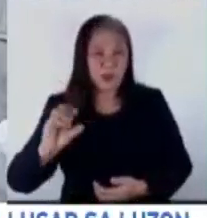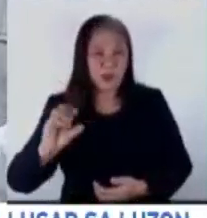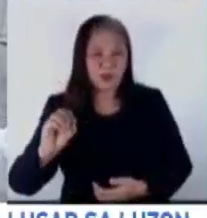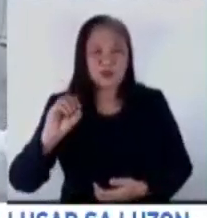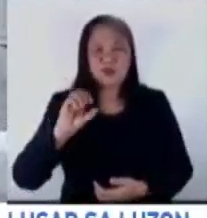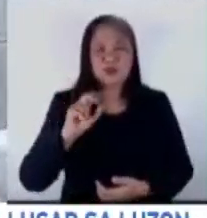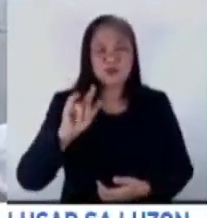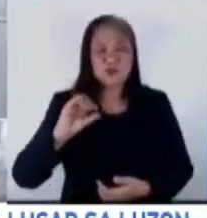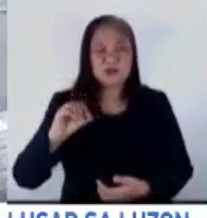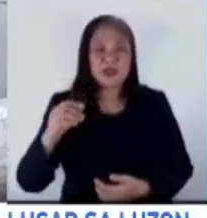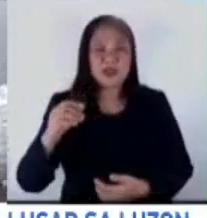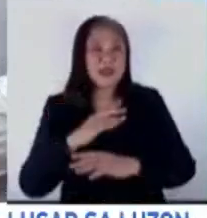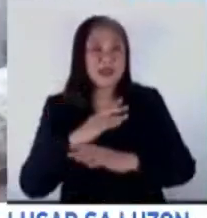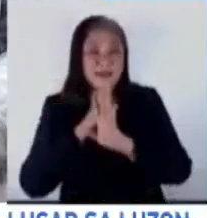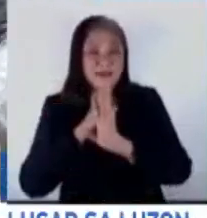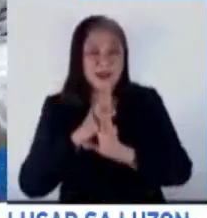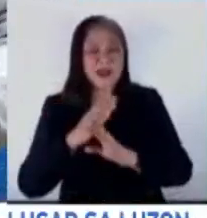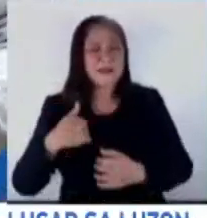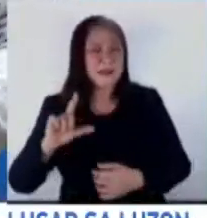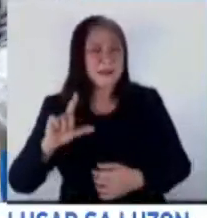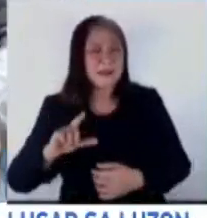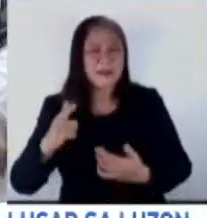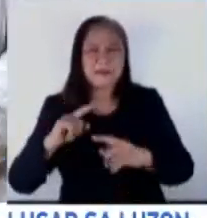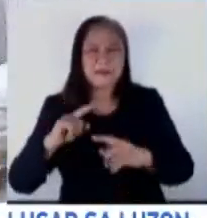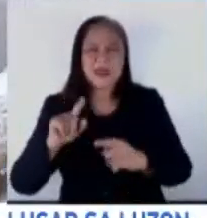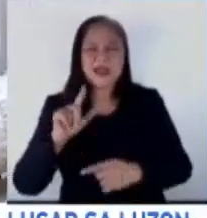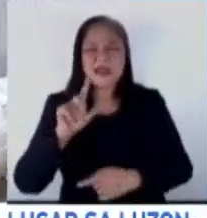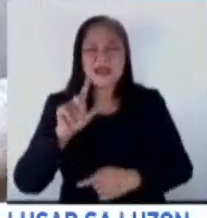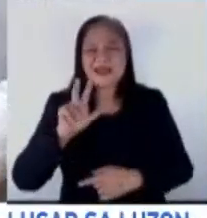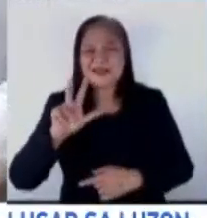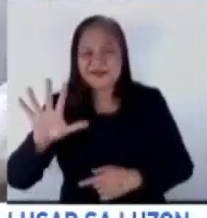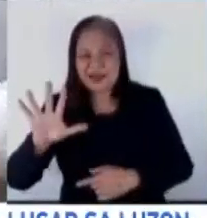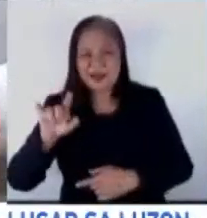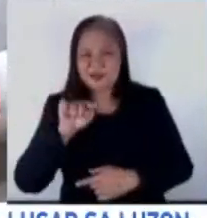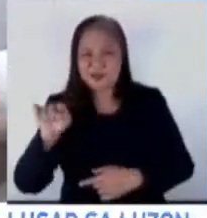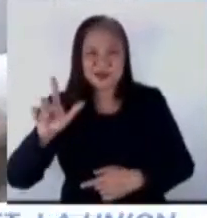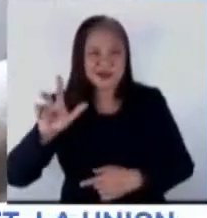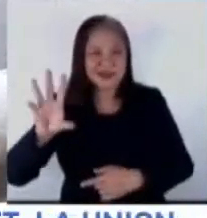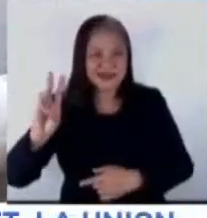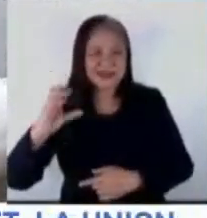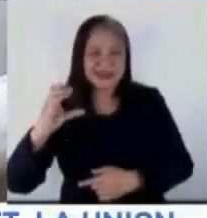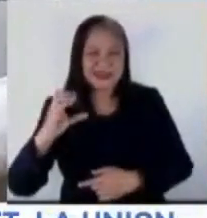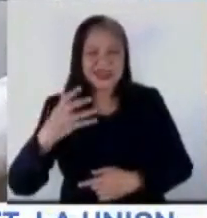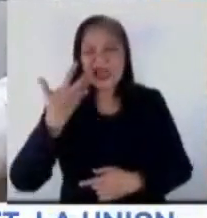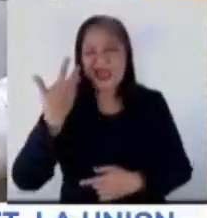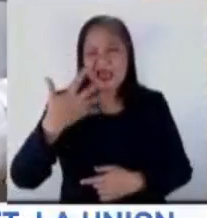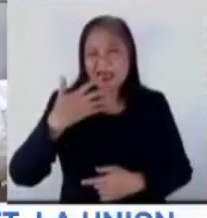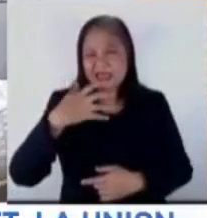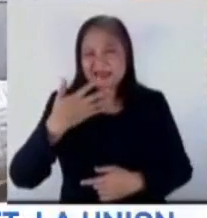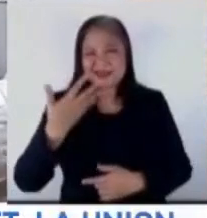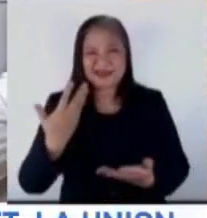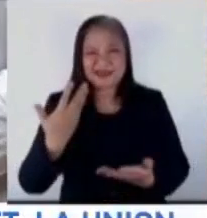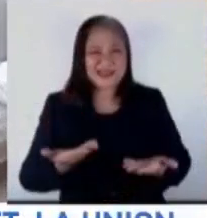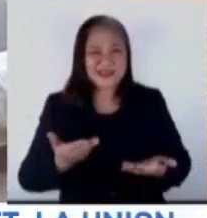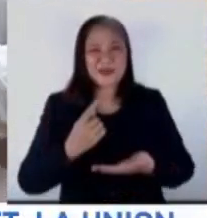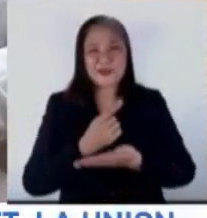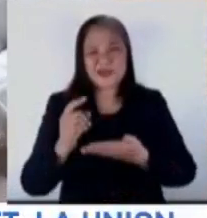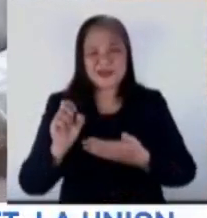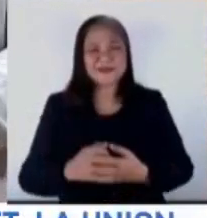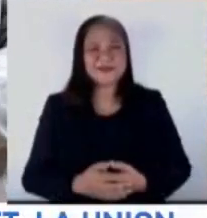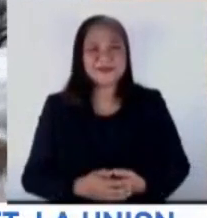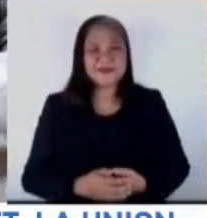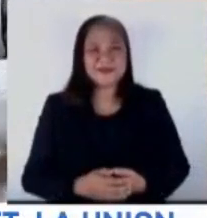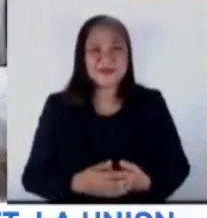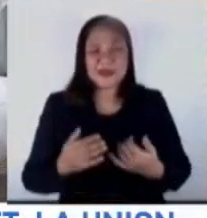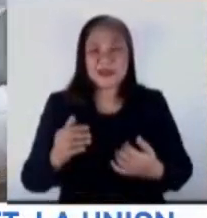sa 35 to 36 degrees Celsius na init factor ngayong weekend. Maging handa rin ang mga taga Metro Manila sa